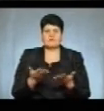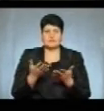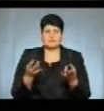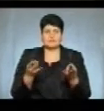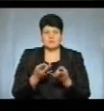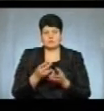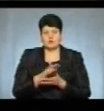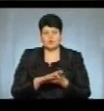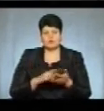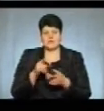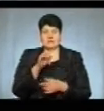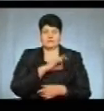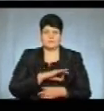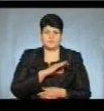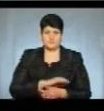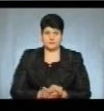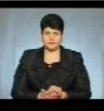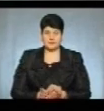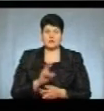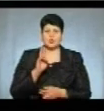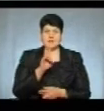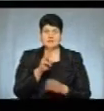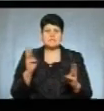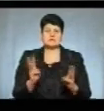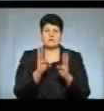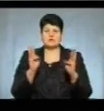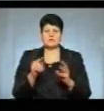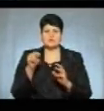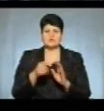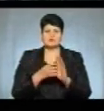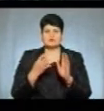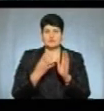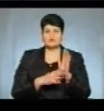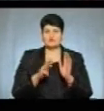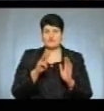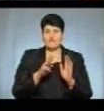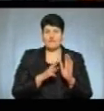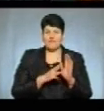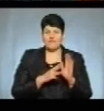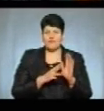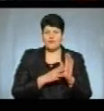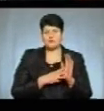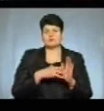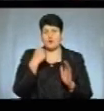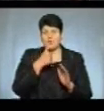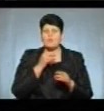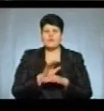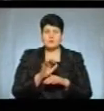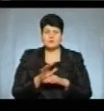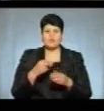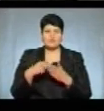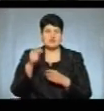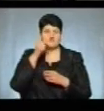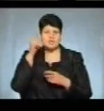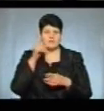необхідність продовження їхньої експлуатації. Тролейбус, який загорівся 1998 року випуску, придбаний в Чехії, де провели 2